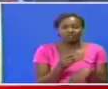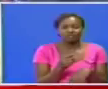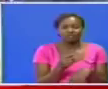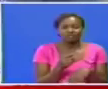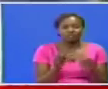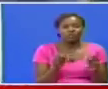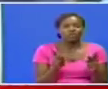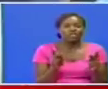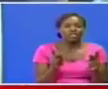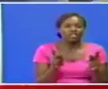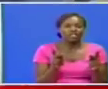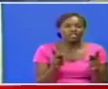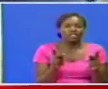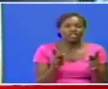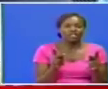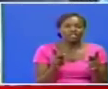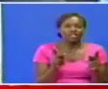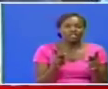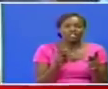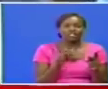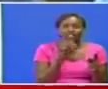Basi wajukuu wako amlete.